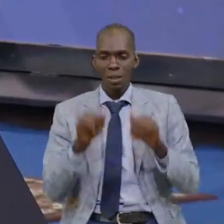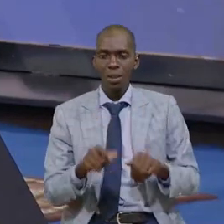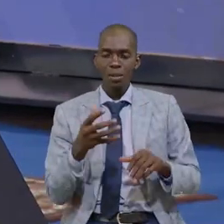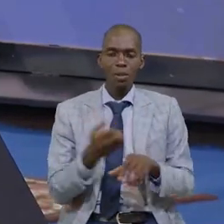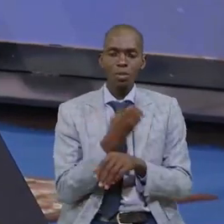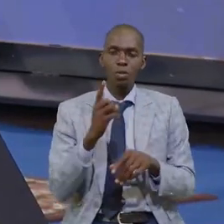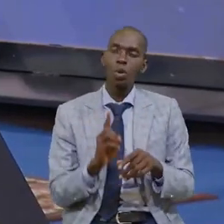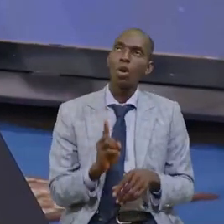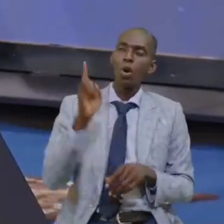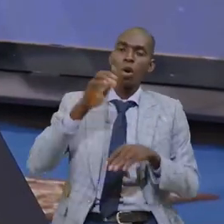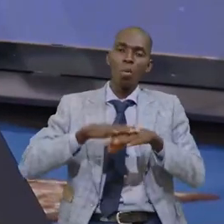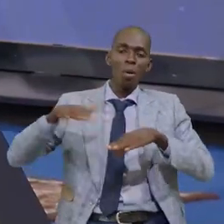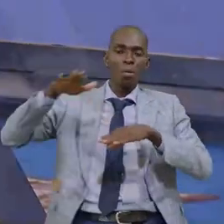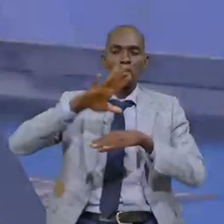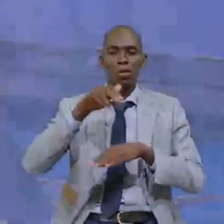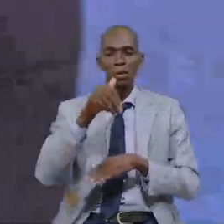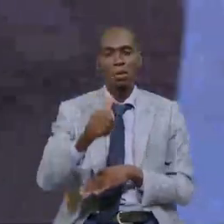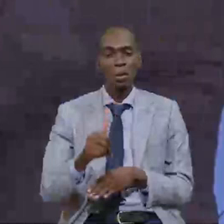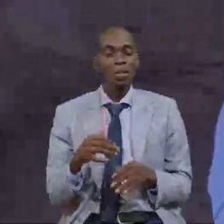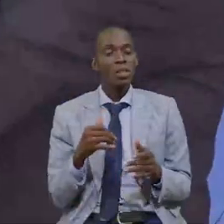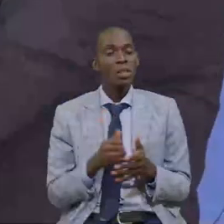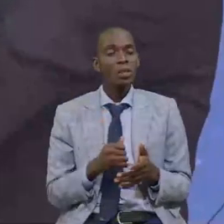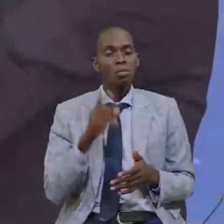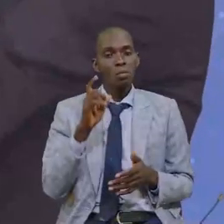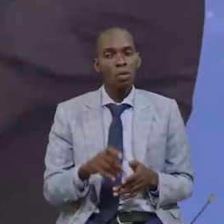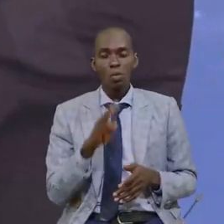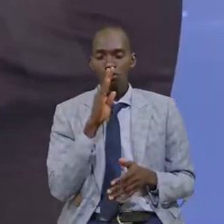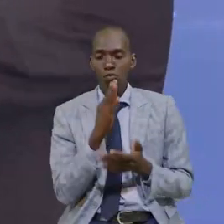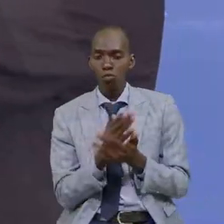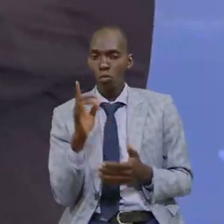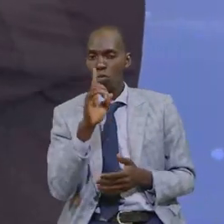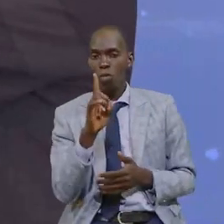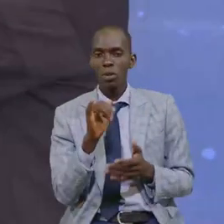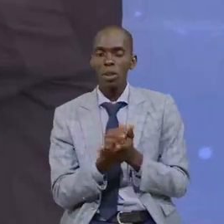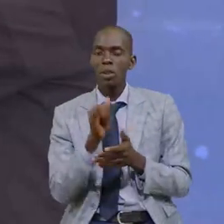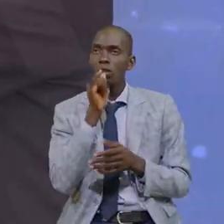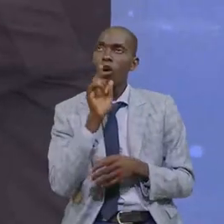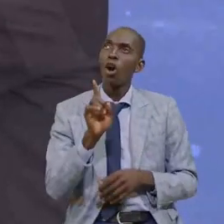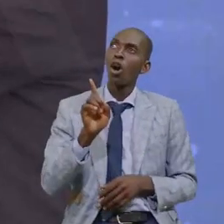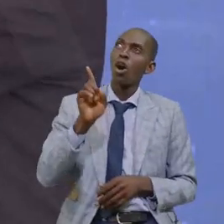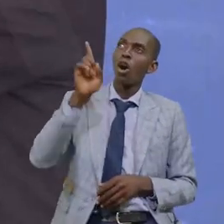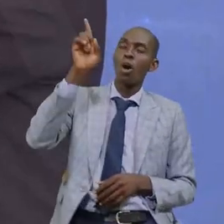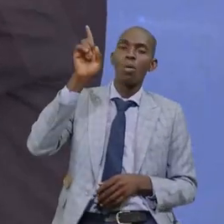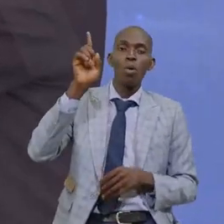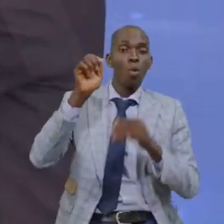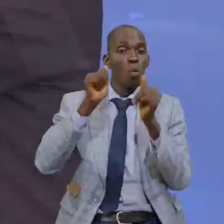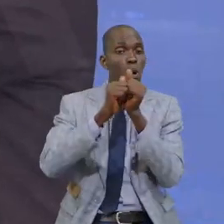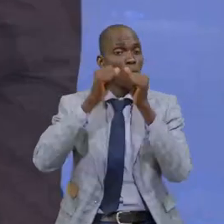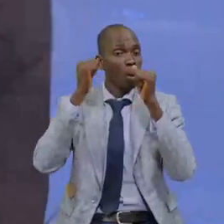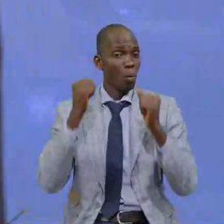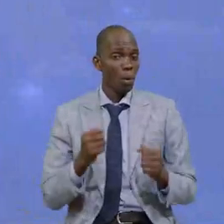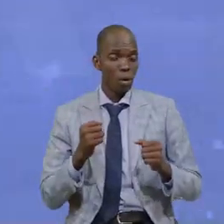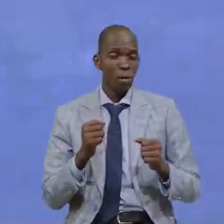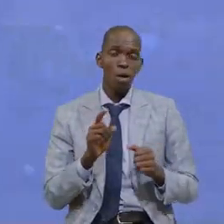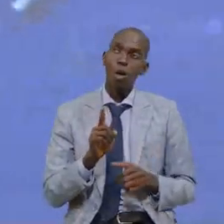de toi-même. Il faut quelqu'un qui est en haut là-bas, avec puissance,